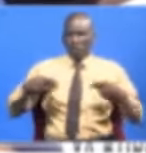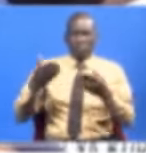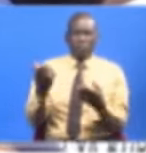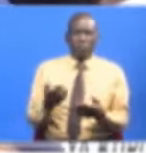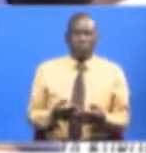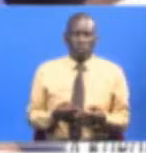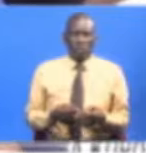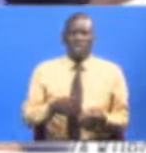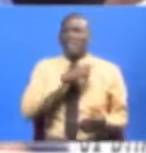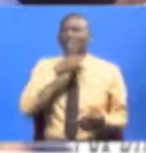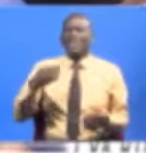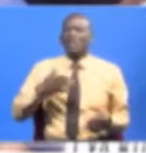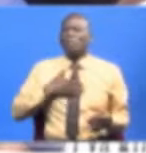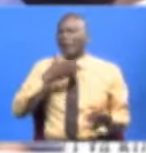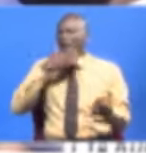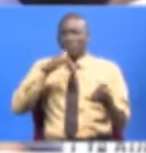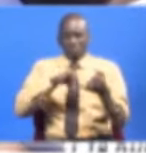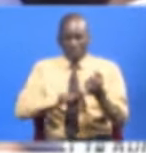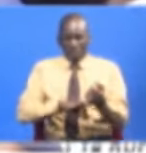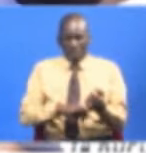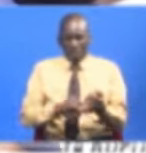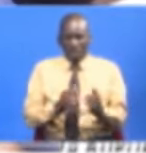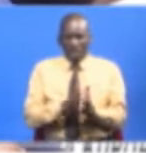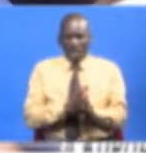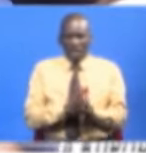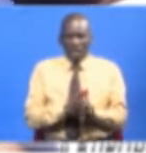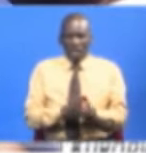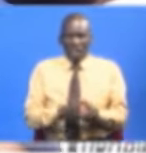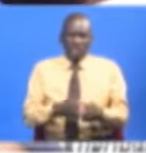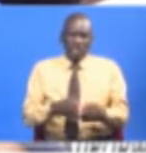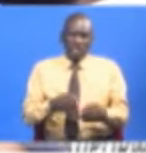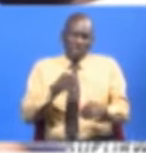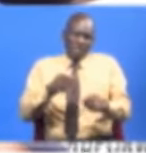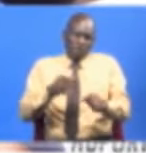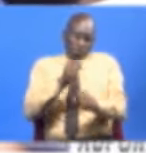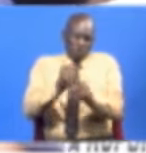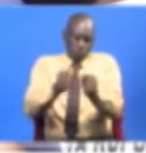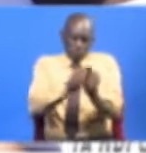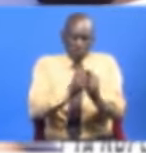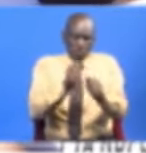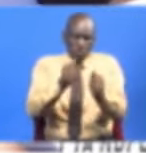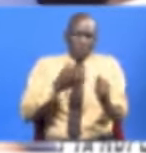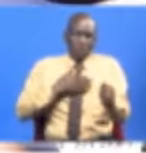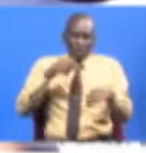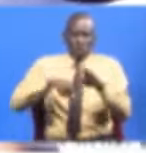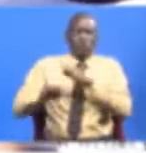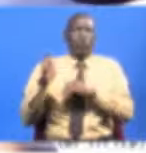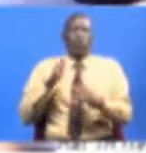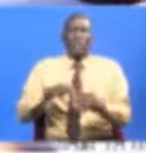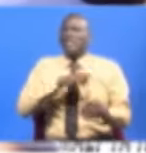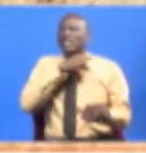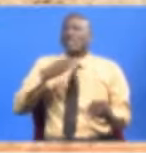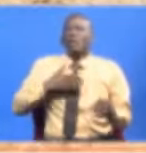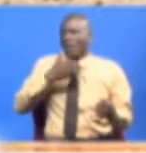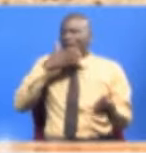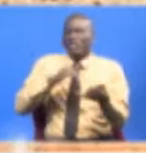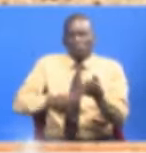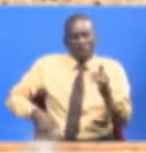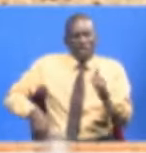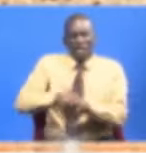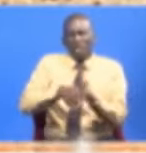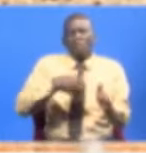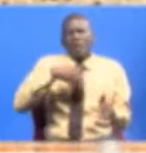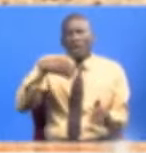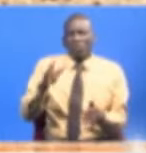waliua bwana yangu, walishikana na mashemeji yangu wawili, wakaua bwana yangu wakanifukuza na watoto. Madai